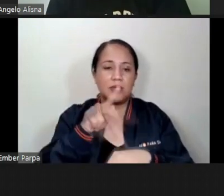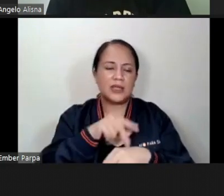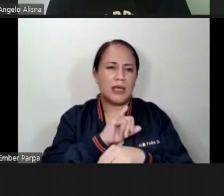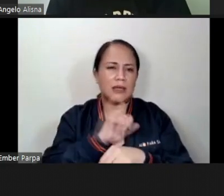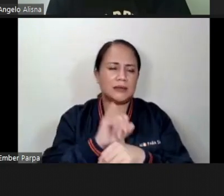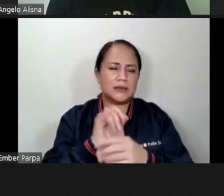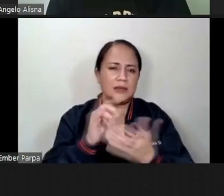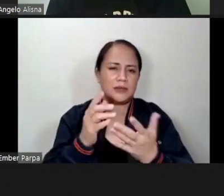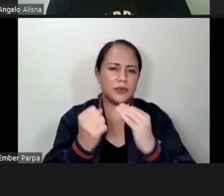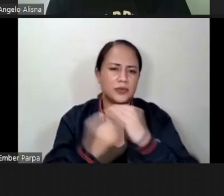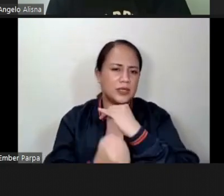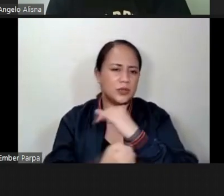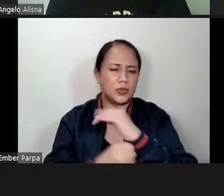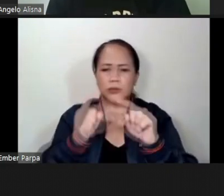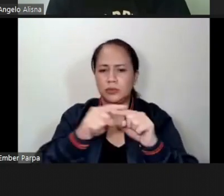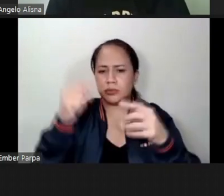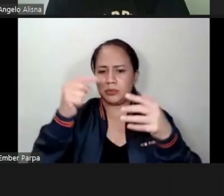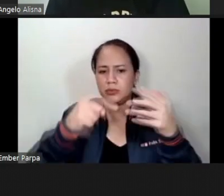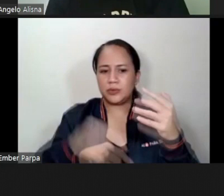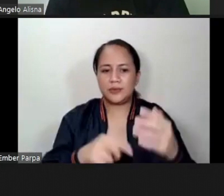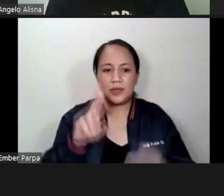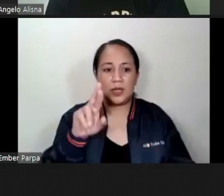at iba pa. So, Ate Ross?